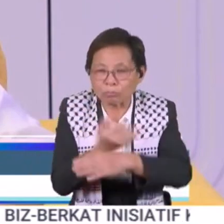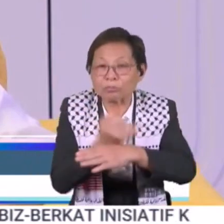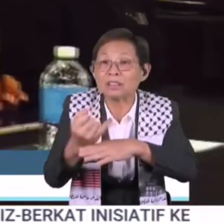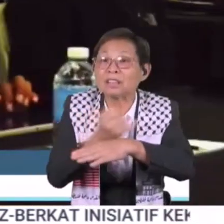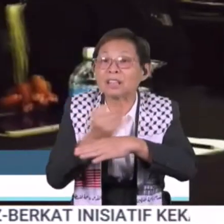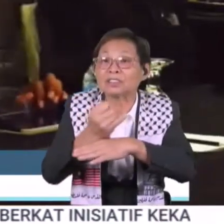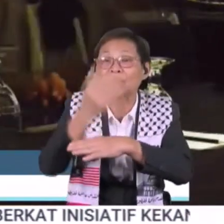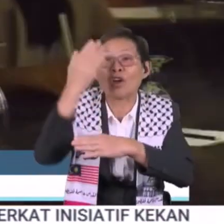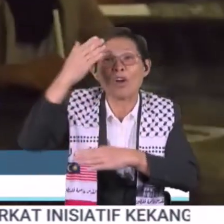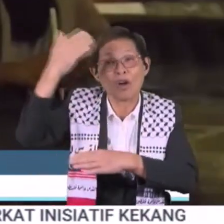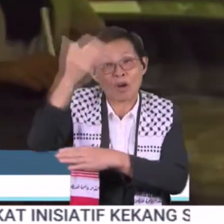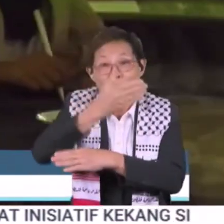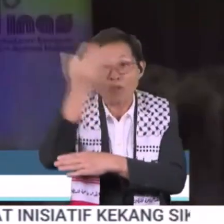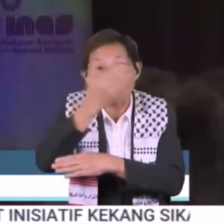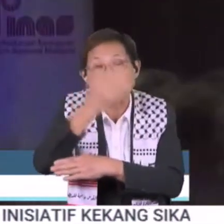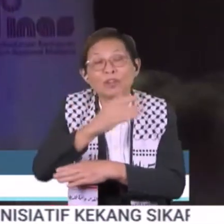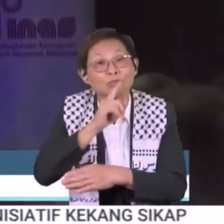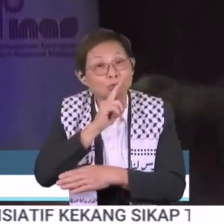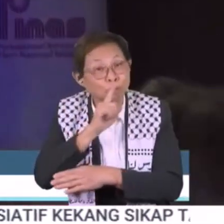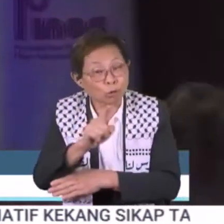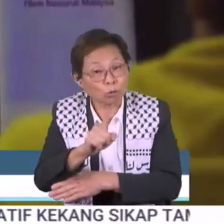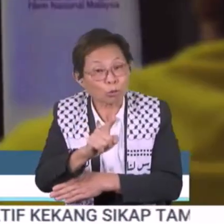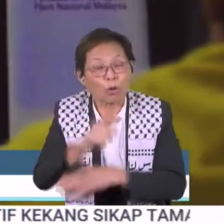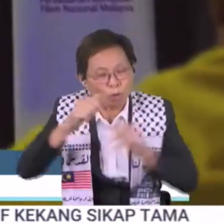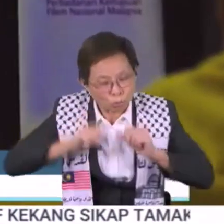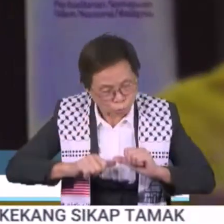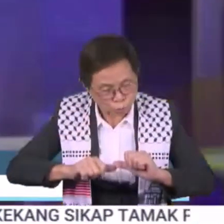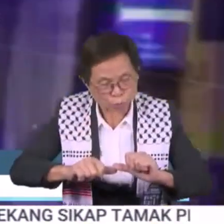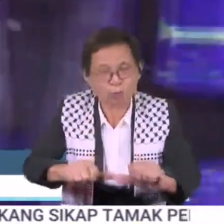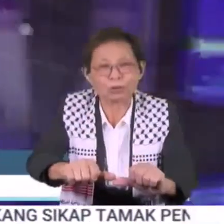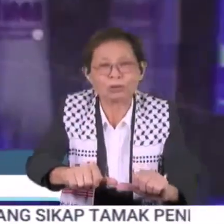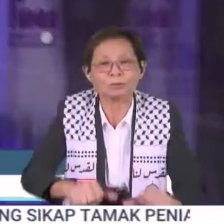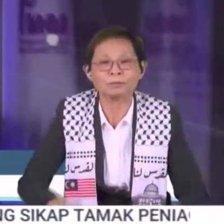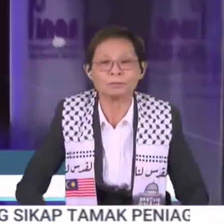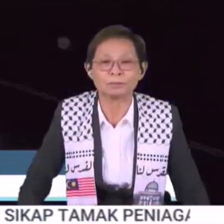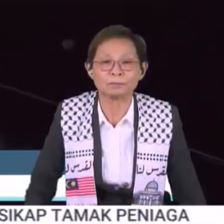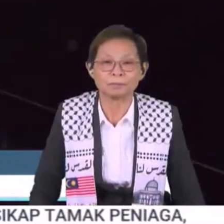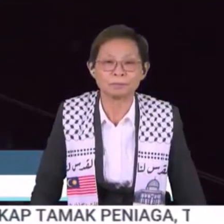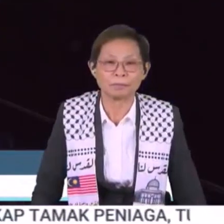industri berkenaan sekaligus memastikan kelangsungannya.